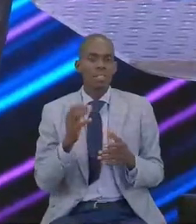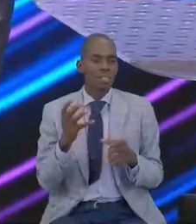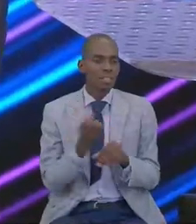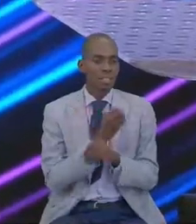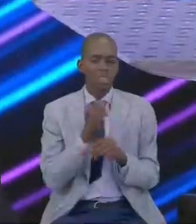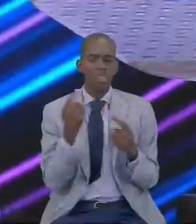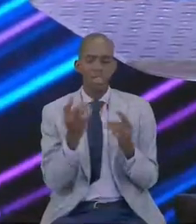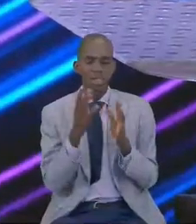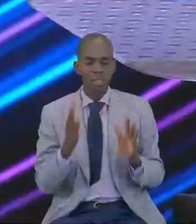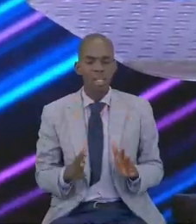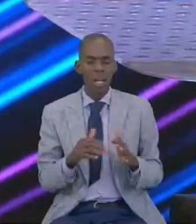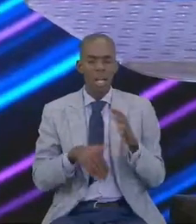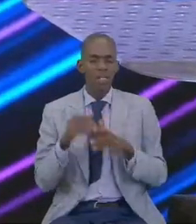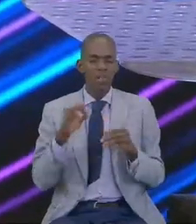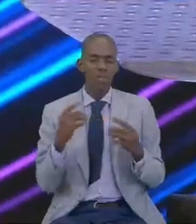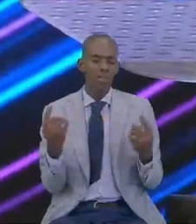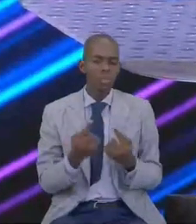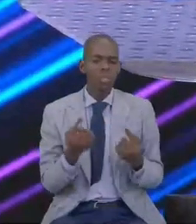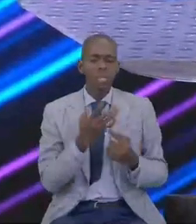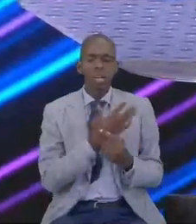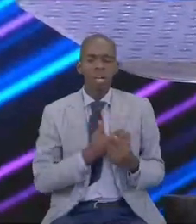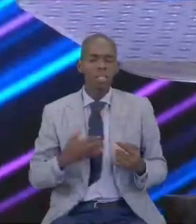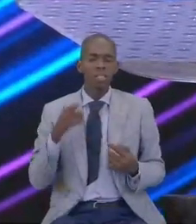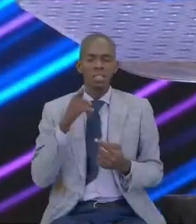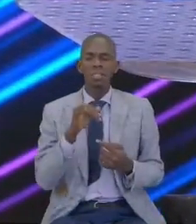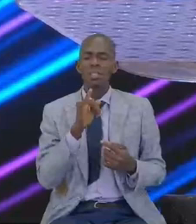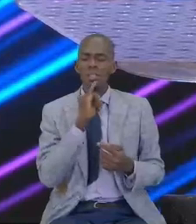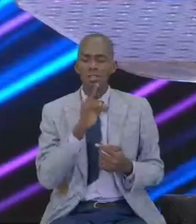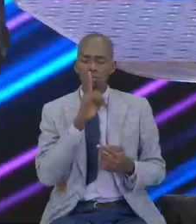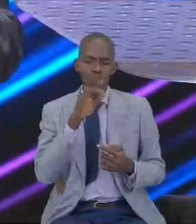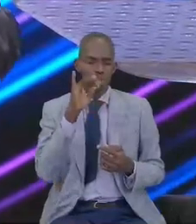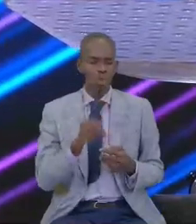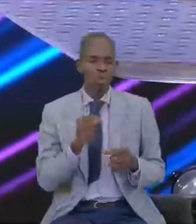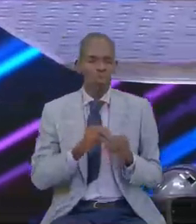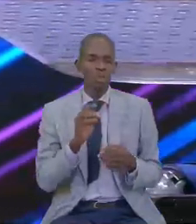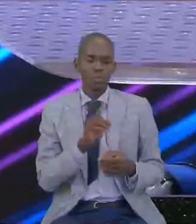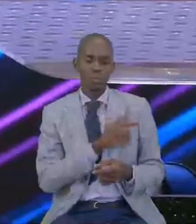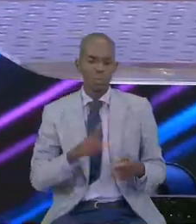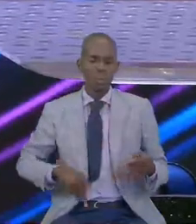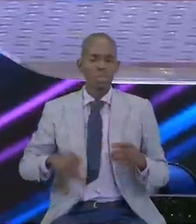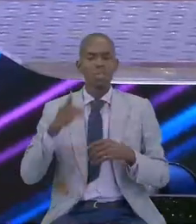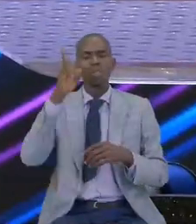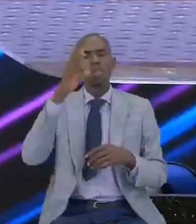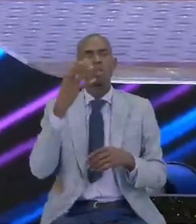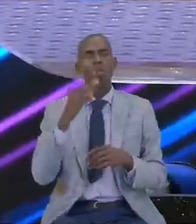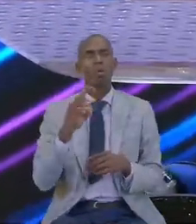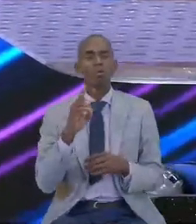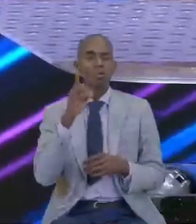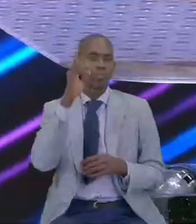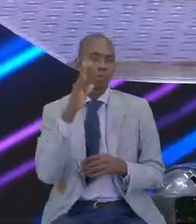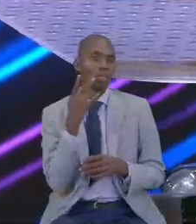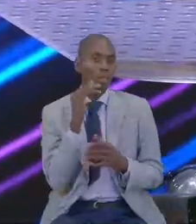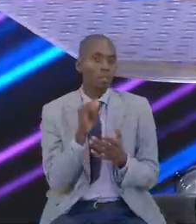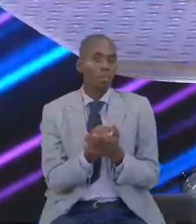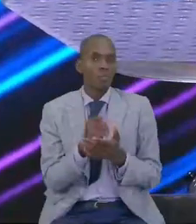appelle le péché à sortir du péché et à venir dans le royaume de Dieu. Et dit, les fondements de la terre sont